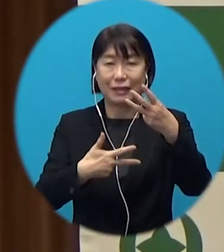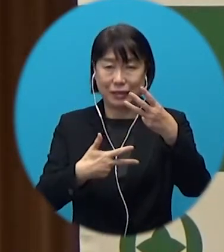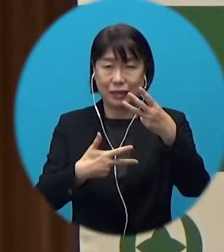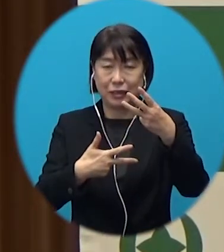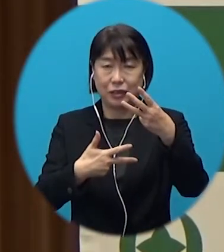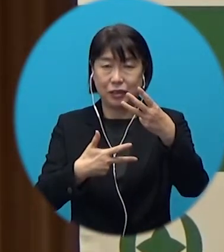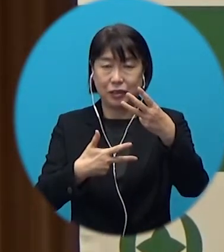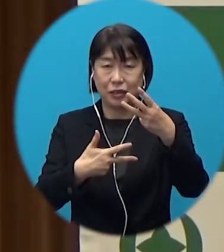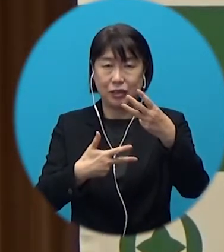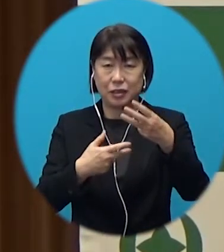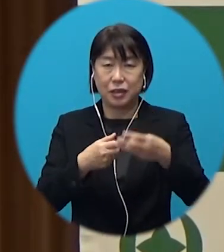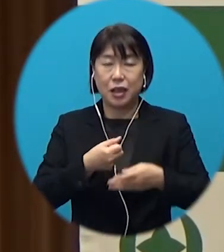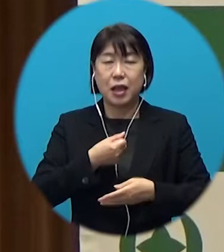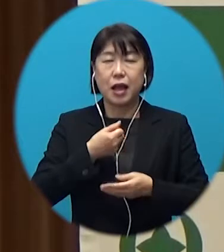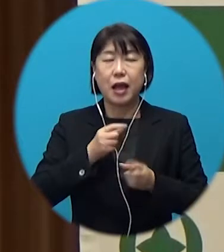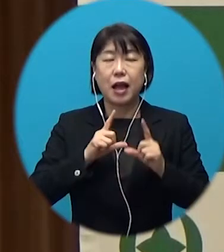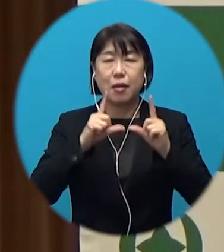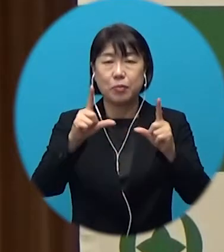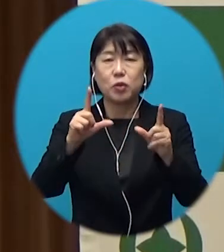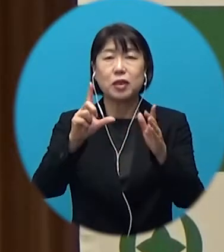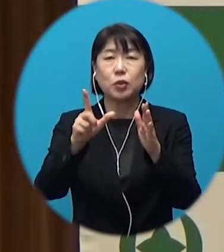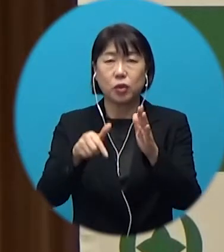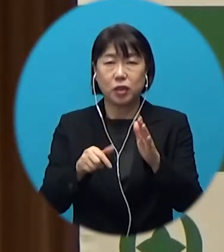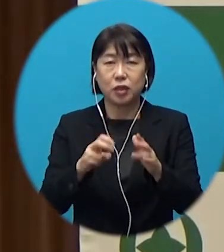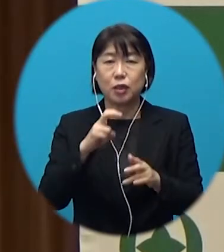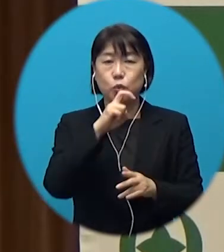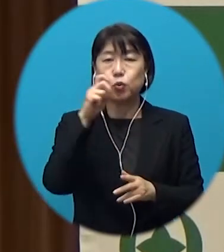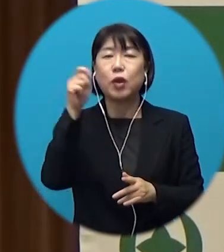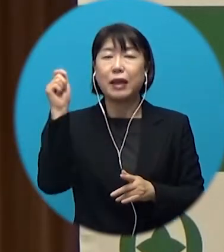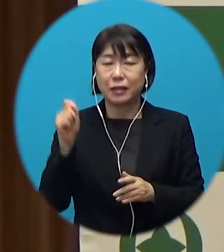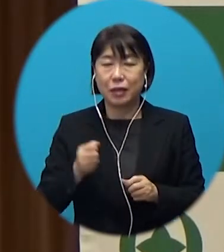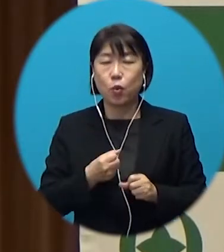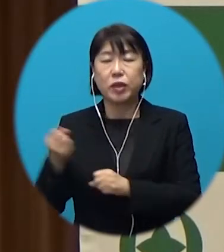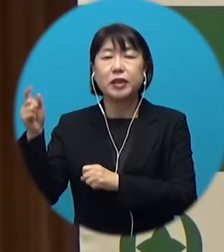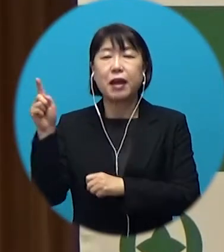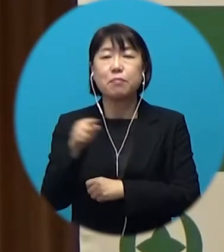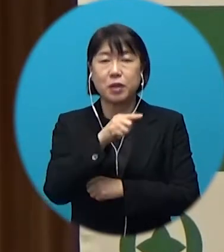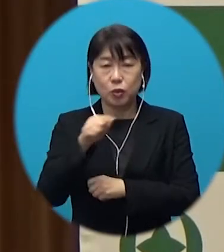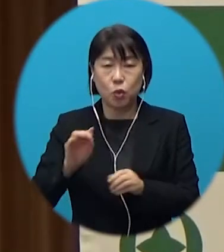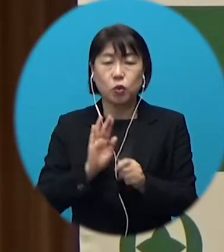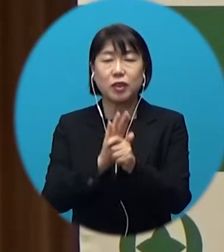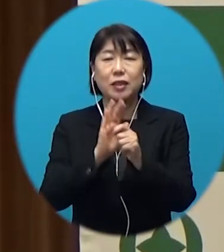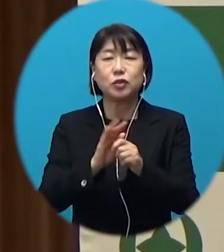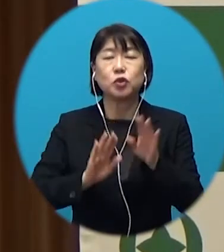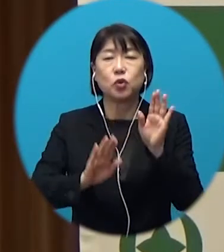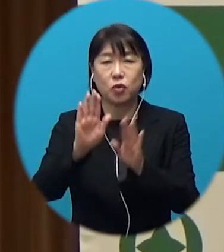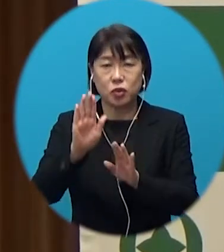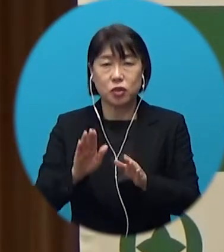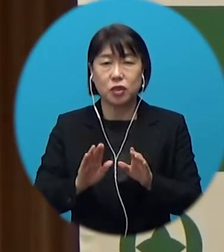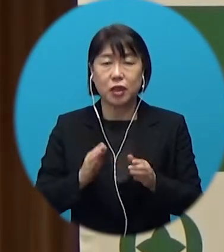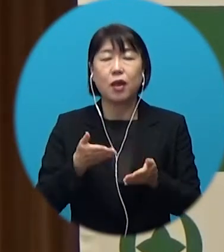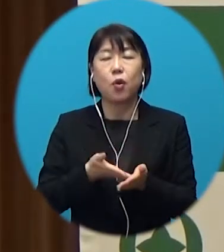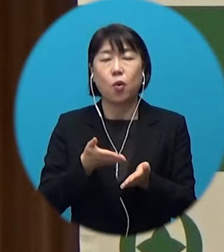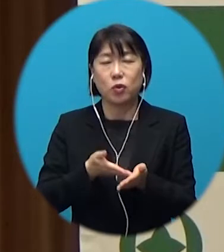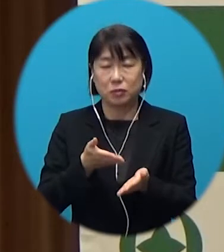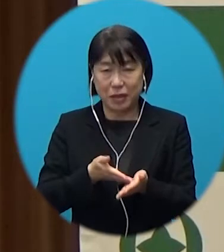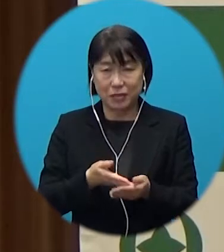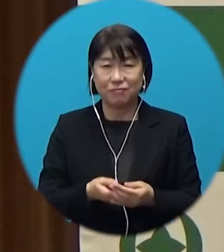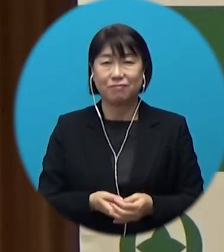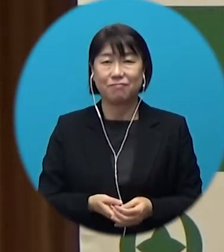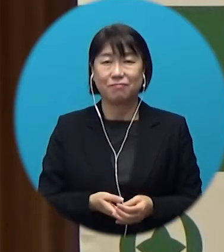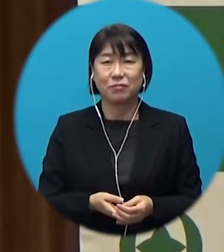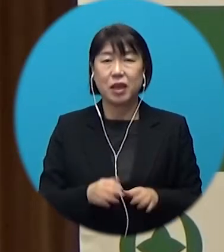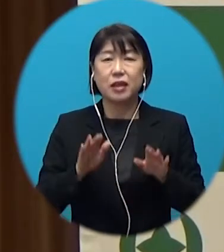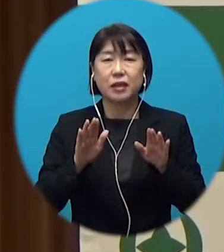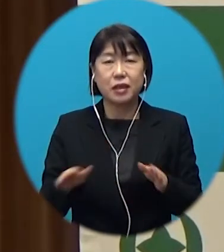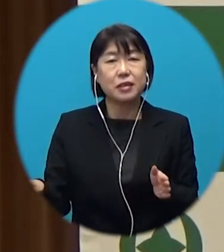の記者発表を行っております。ウクライナの避難民の方への支援の状況について現状をお伝えさせていただきます。現在まで